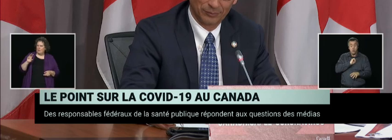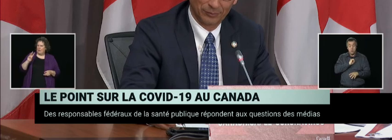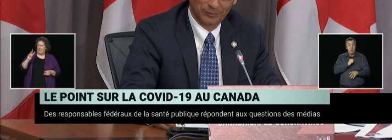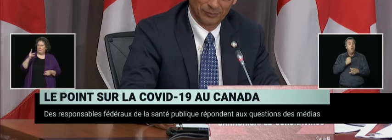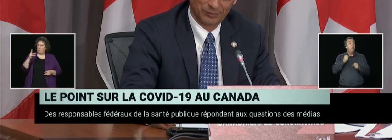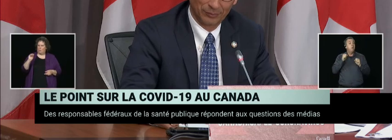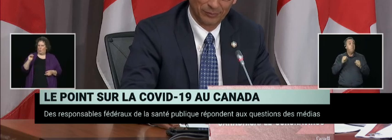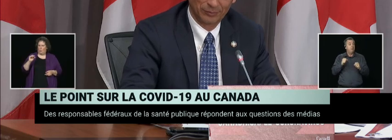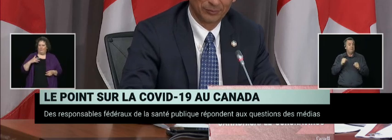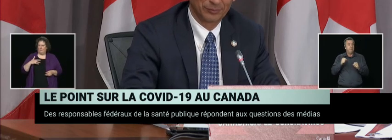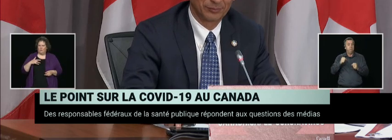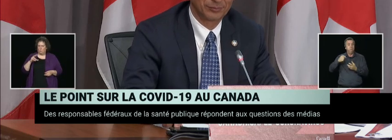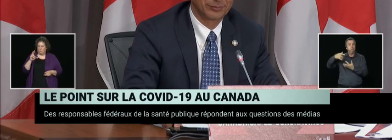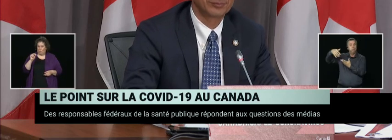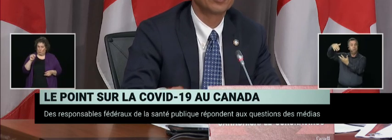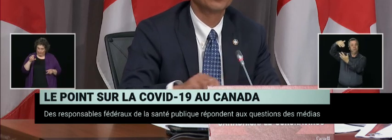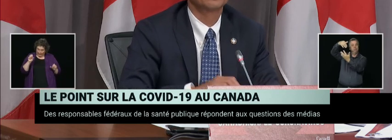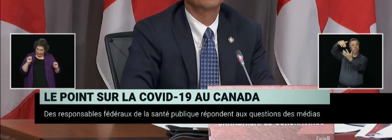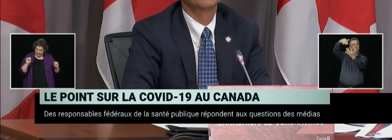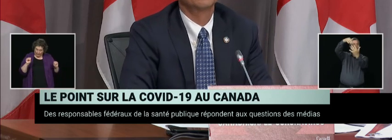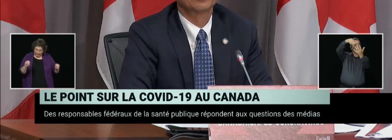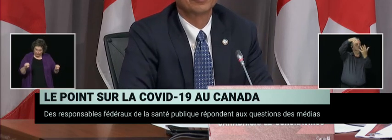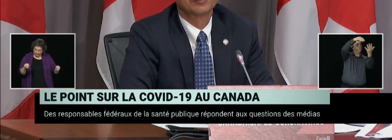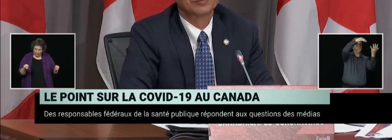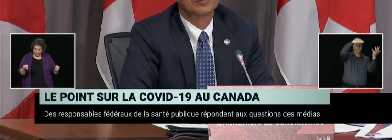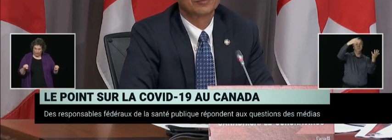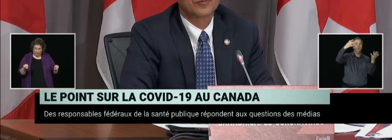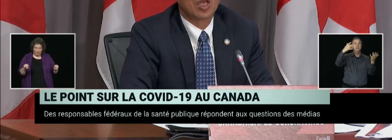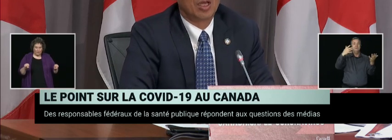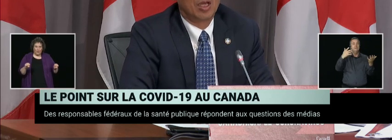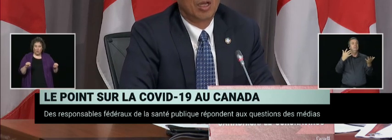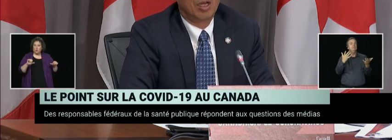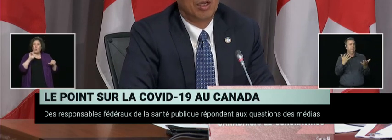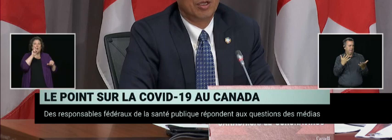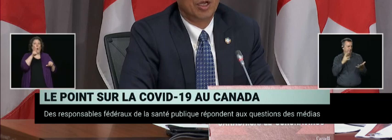donc juste avec la respiration. À quel point ça change la donne pour vous?